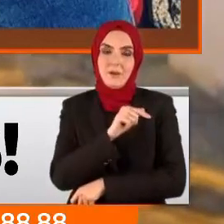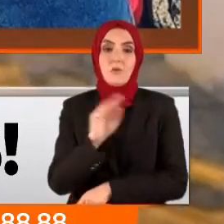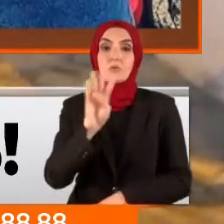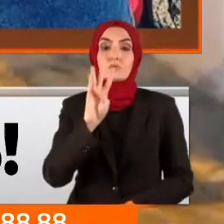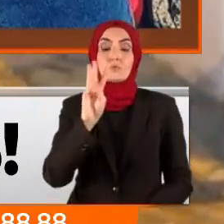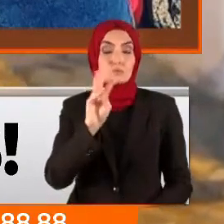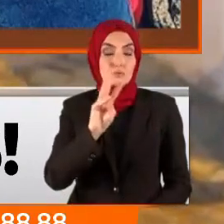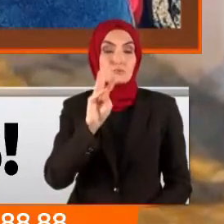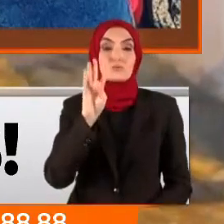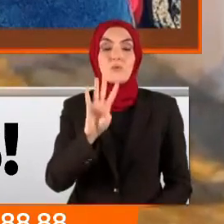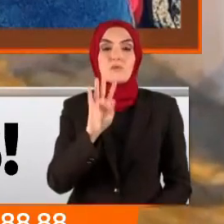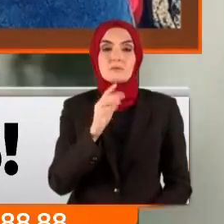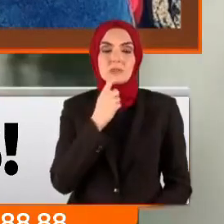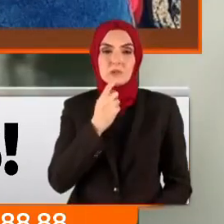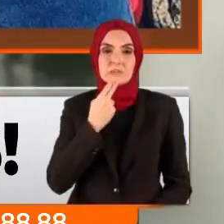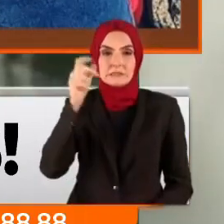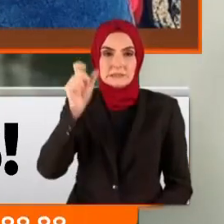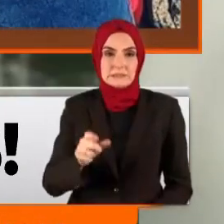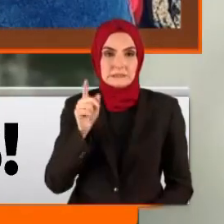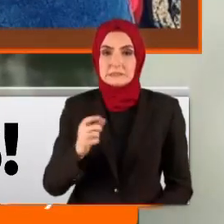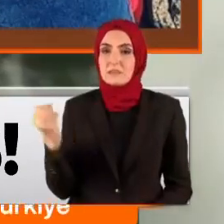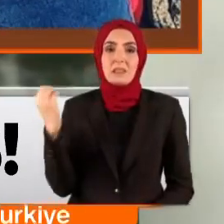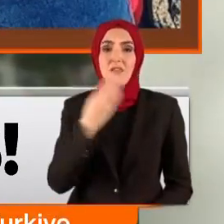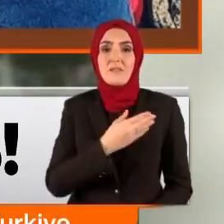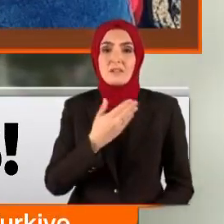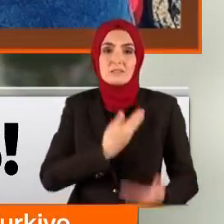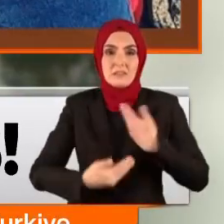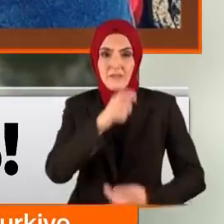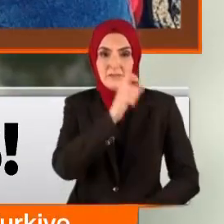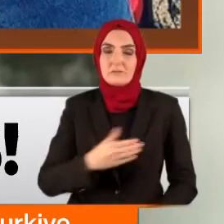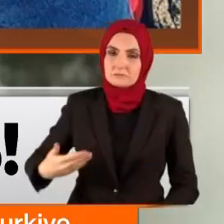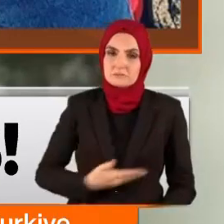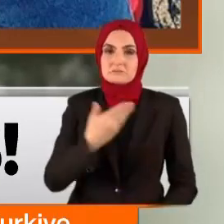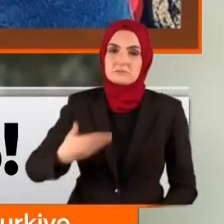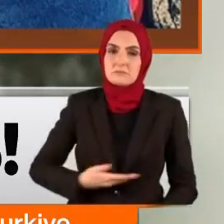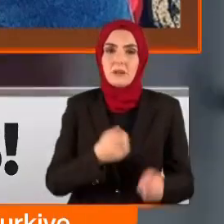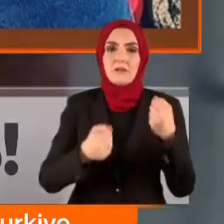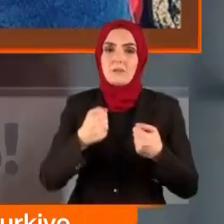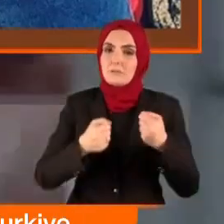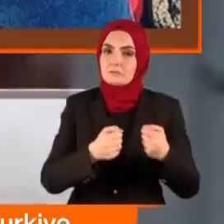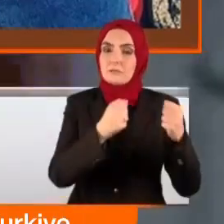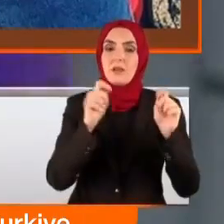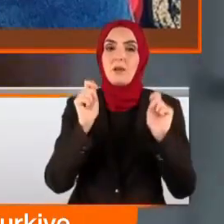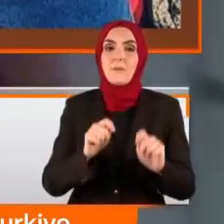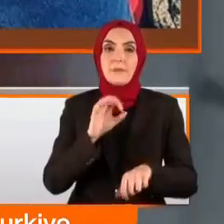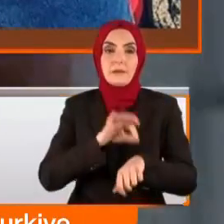acımasızca defalarca sevgilisinin üzerinden geçtiği anlar kameralara böyle yansıdı.